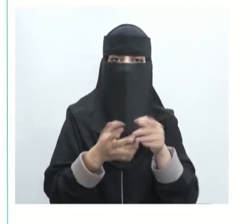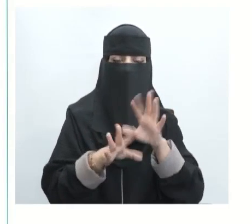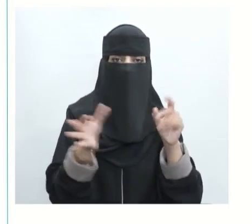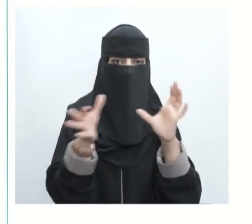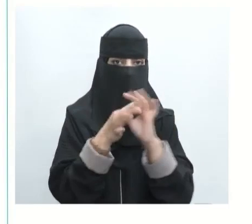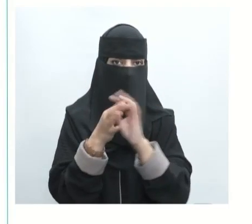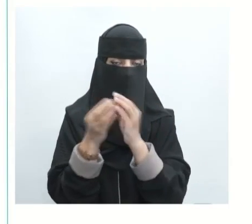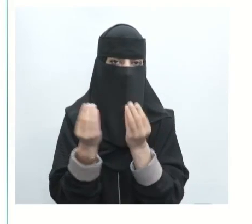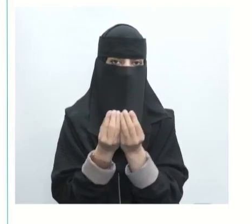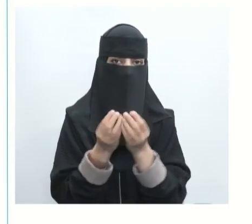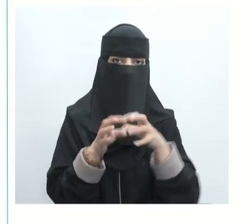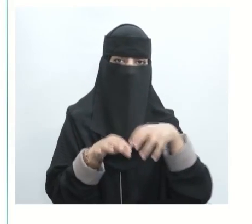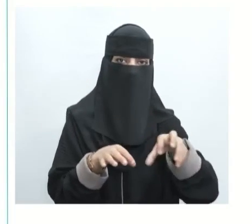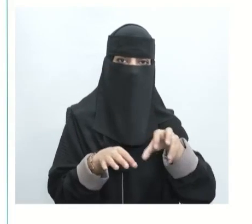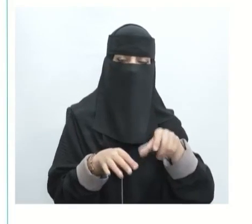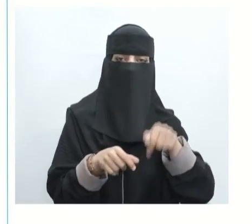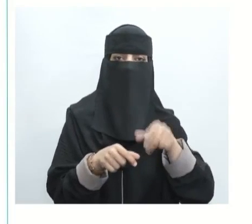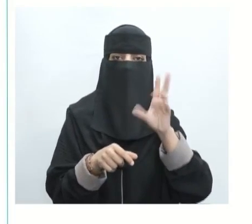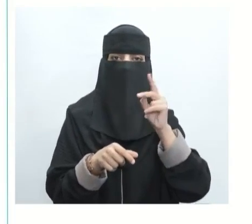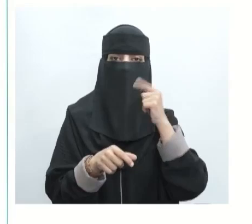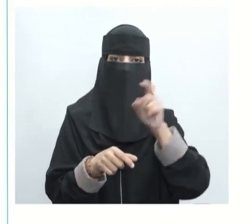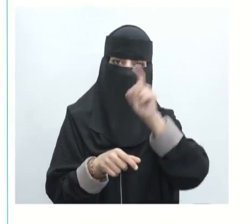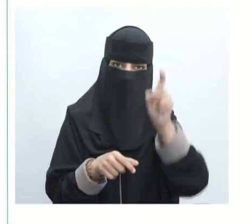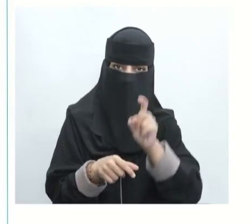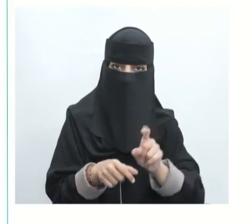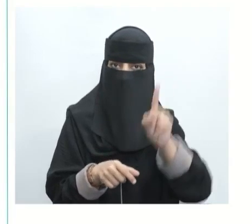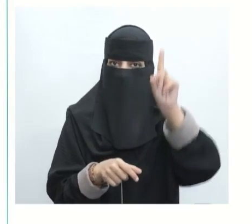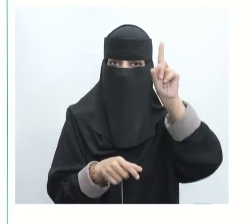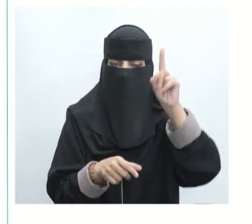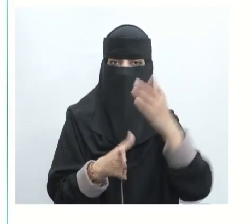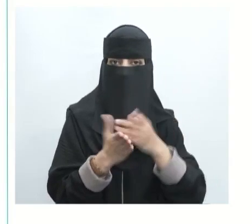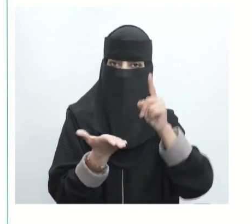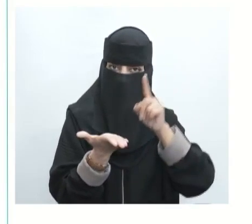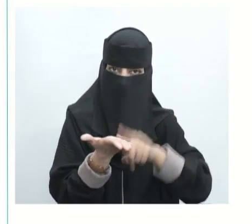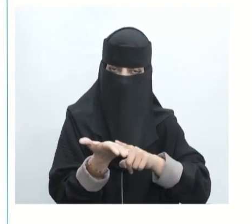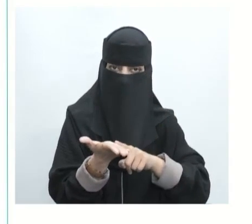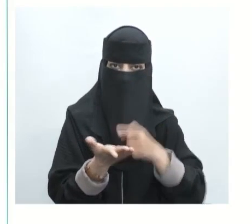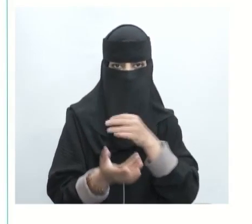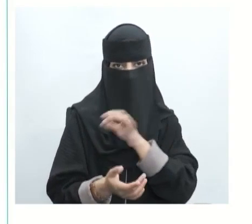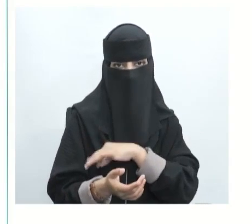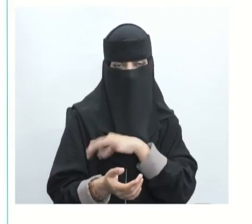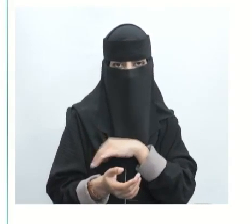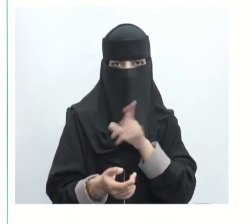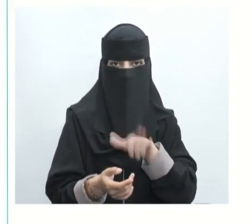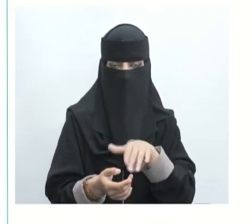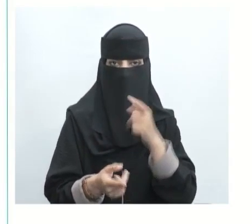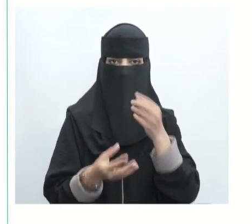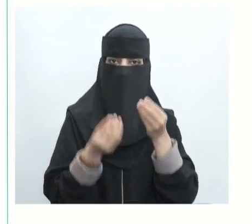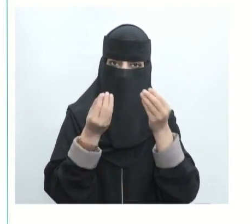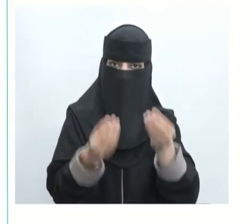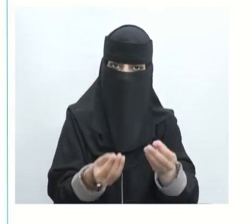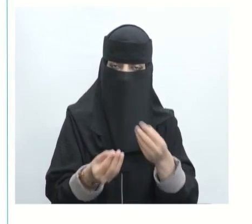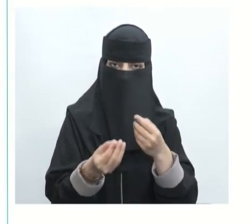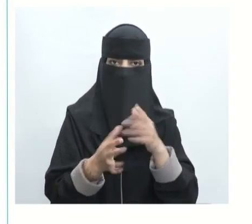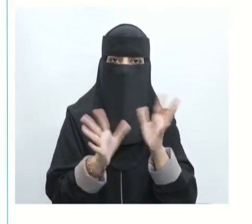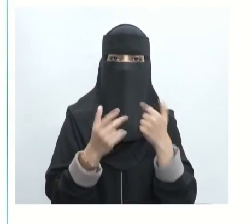مرتبط بهذه الوحدة. ونسأل الله سبحانه وتعالى أن تستفيد وأن نفيدك